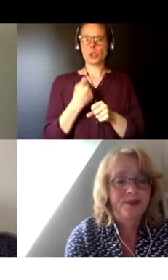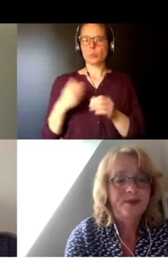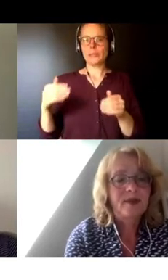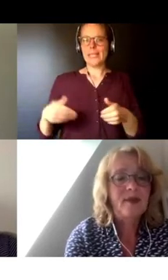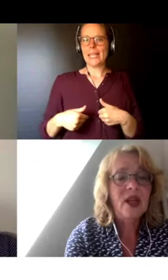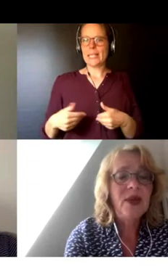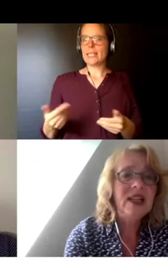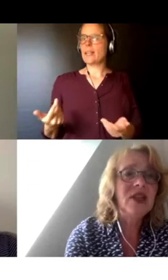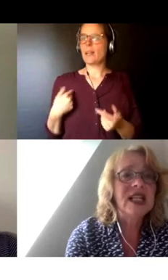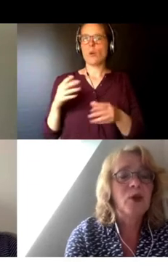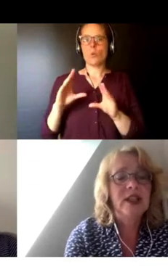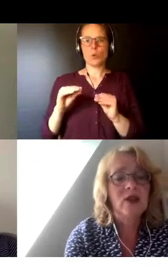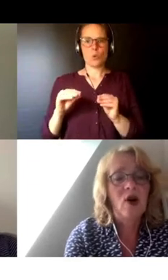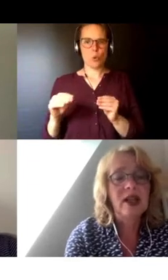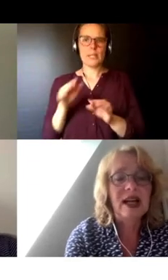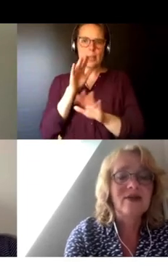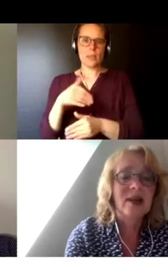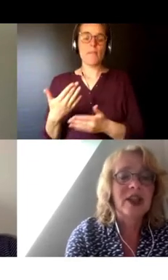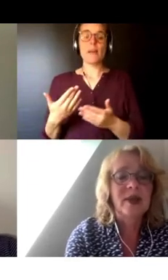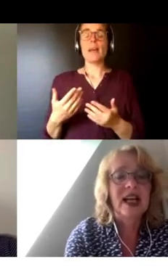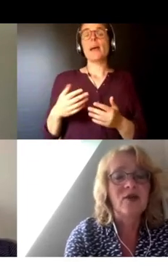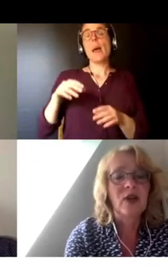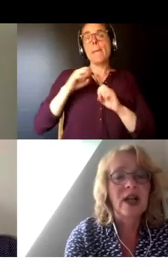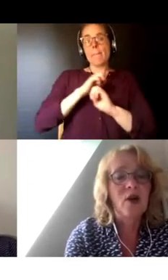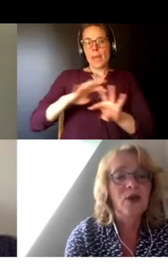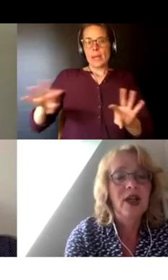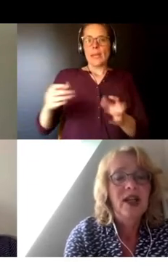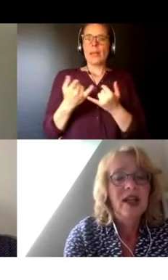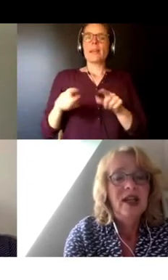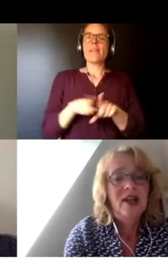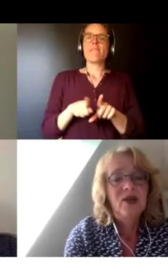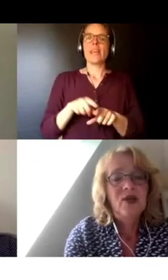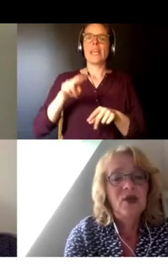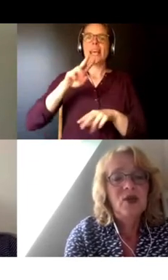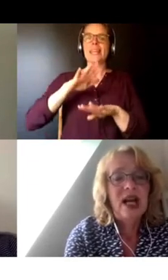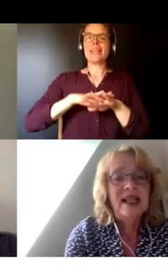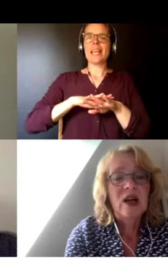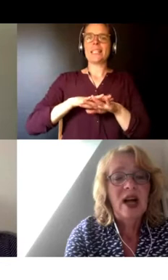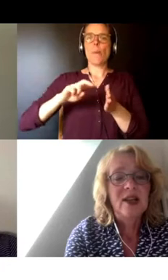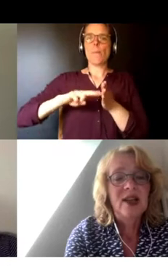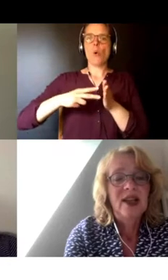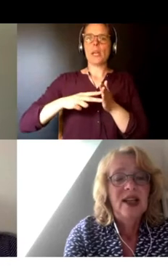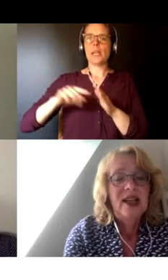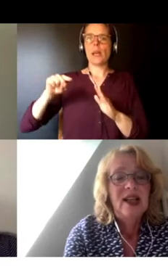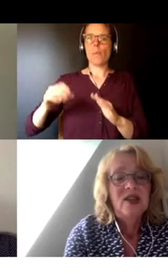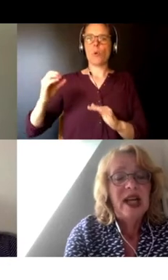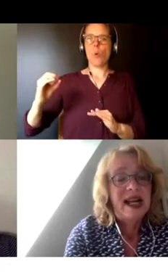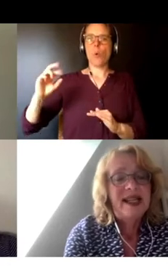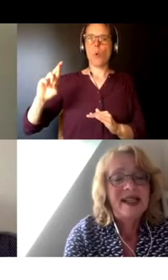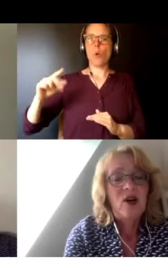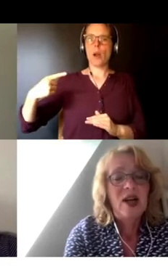kann. Medien wie Netzpolitik.org greifen da manchmal die Antworten auf und so erhalten auch eine